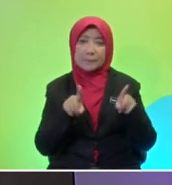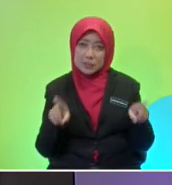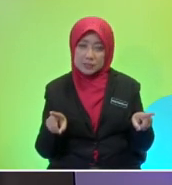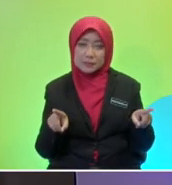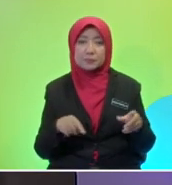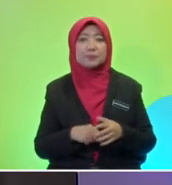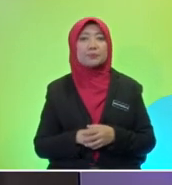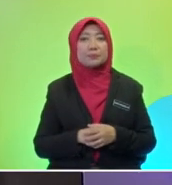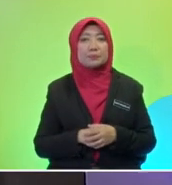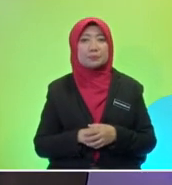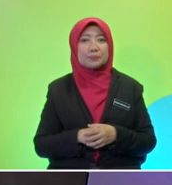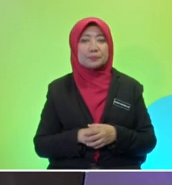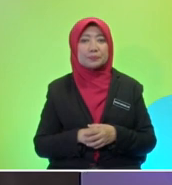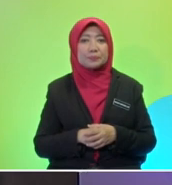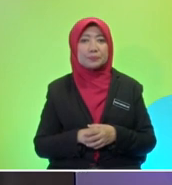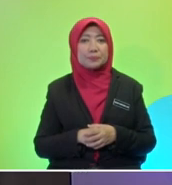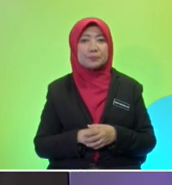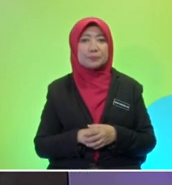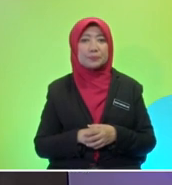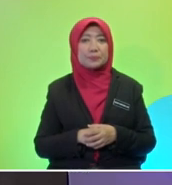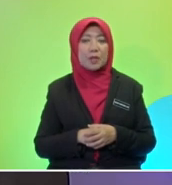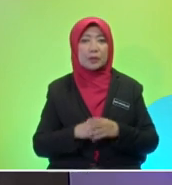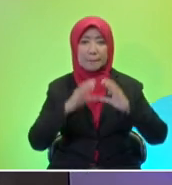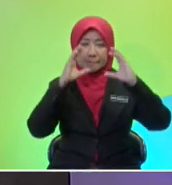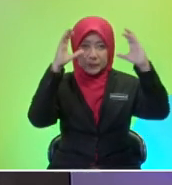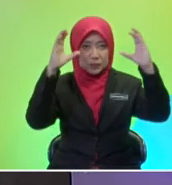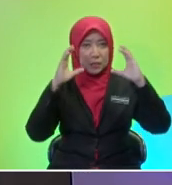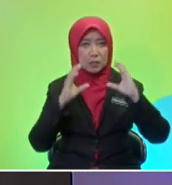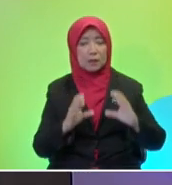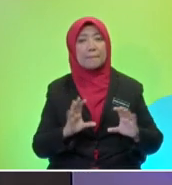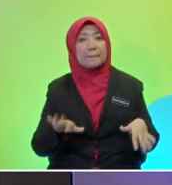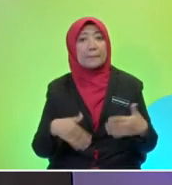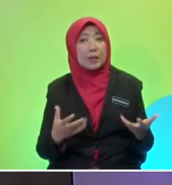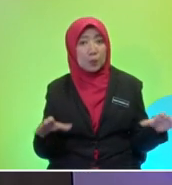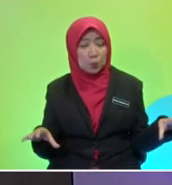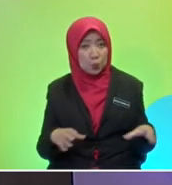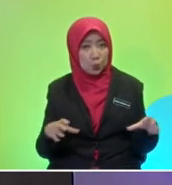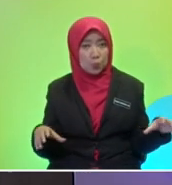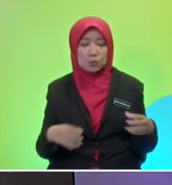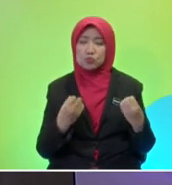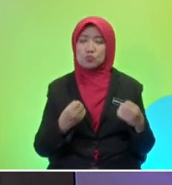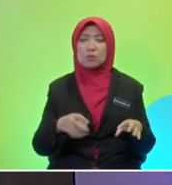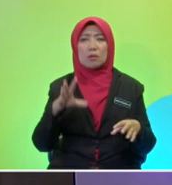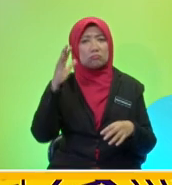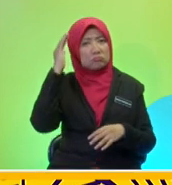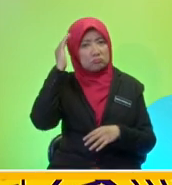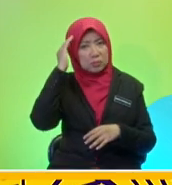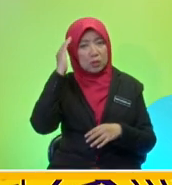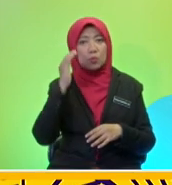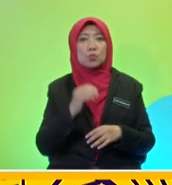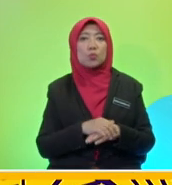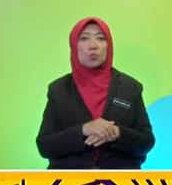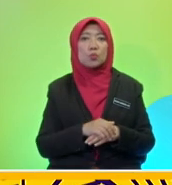juga tentang pelajaran Oke sebetulnya cara pelaksanaan semua guru sudah menggunakan cara yang sama yaitu yang pertama adalah kaidah